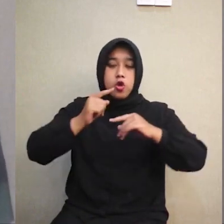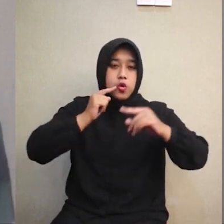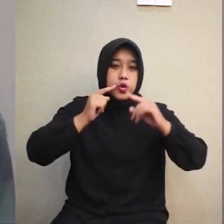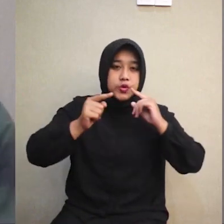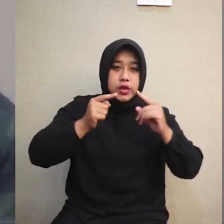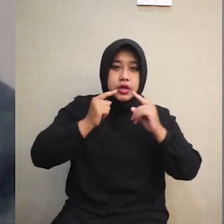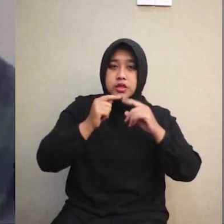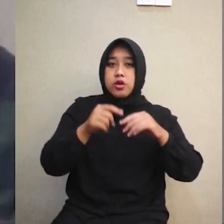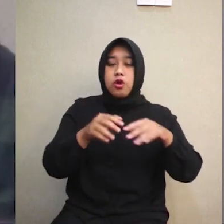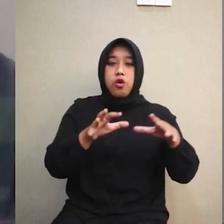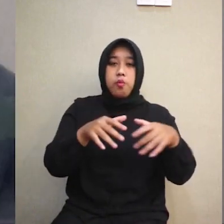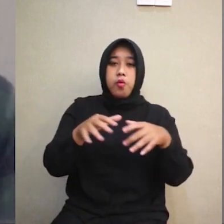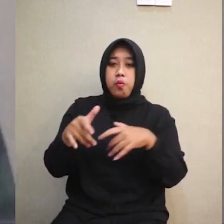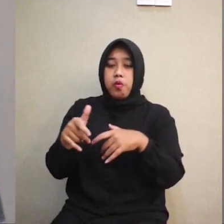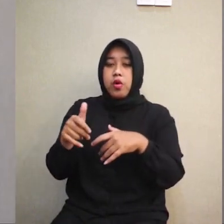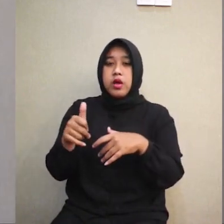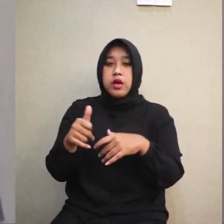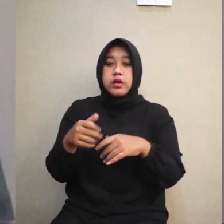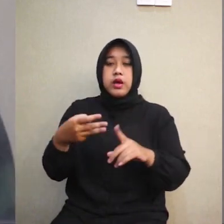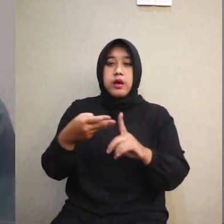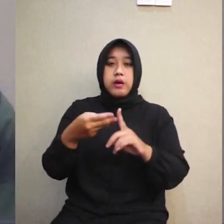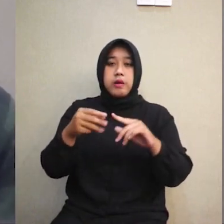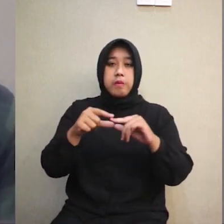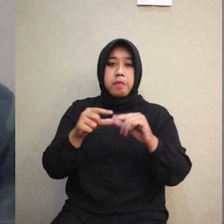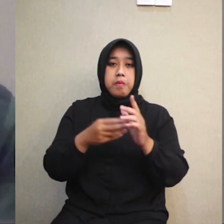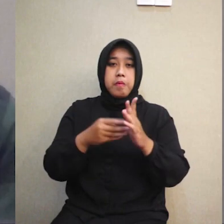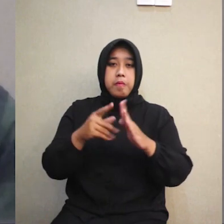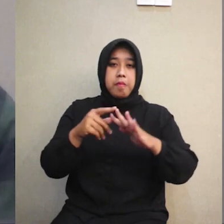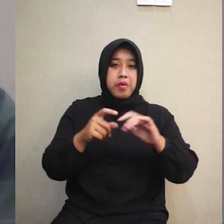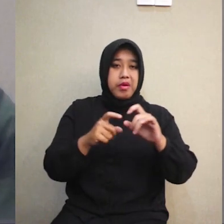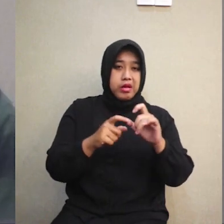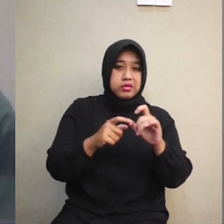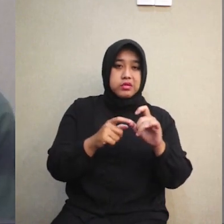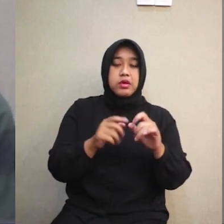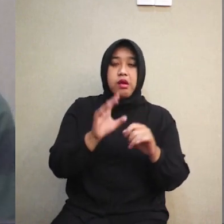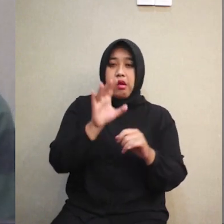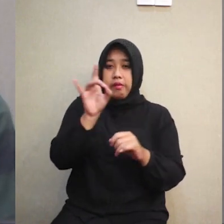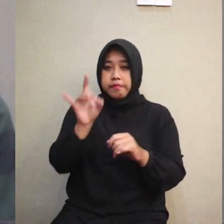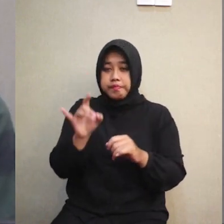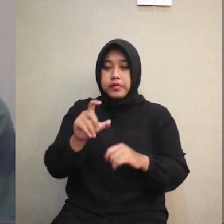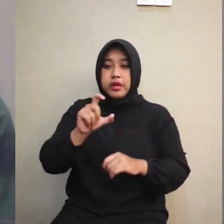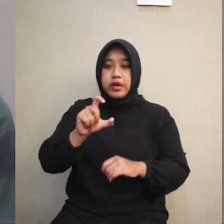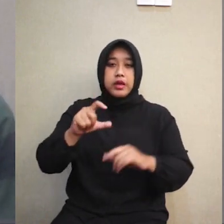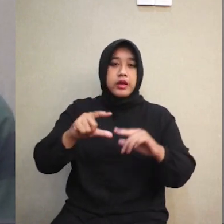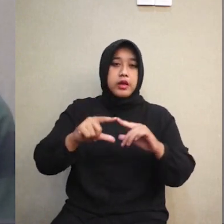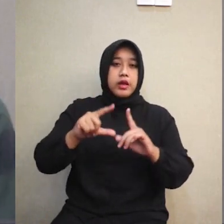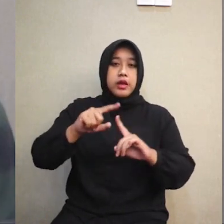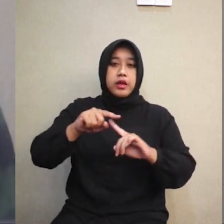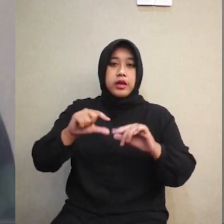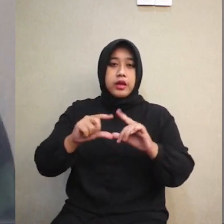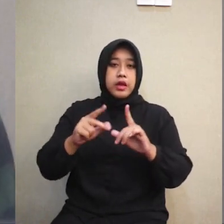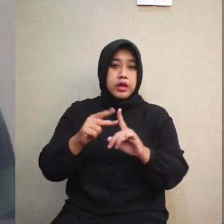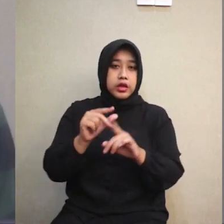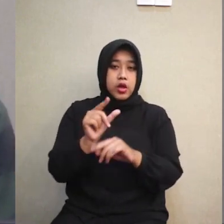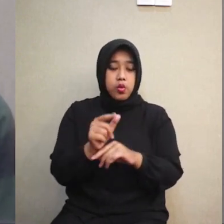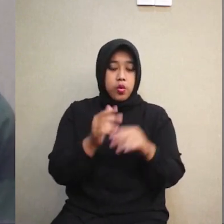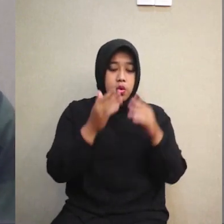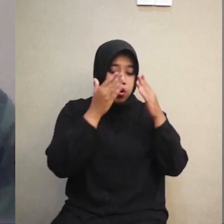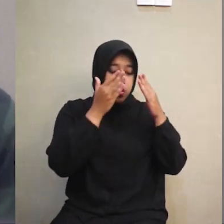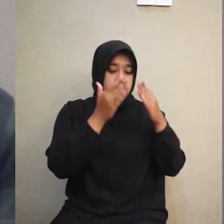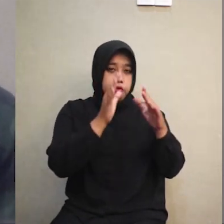dengan banyak pihak juga dengan dengan Bappenas dan yang lain-lain dan diketahui itu sendiri kita menyoroti banyak